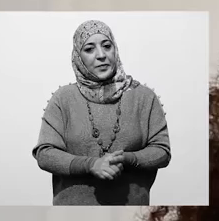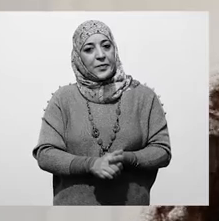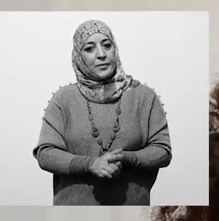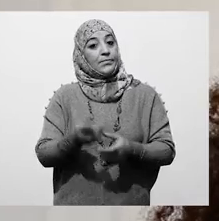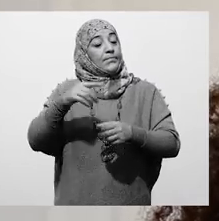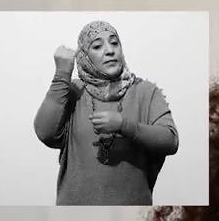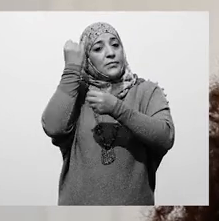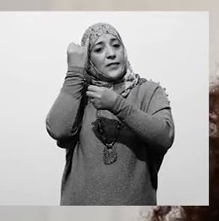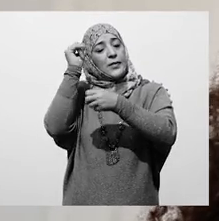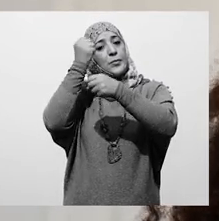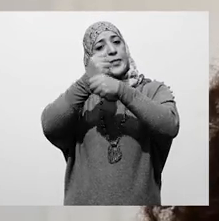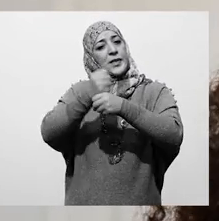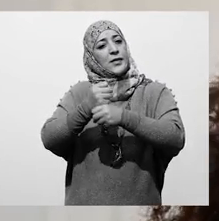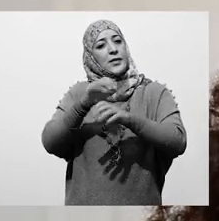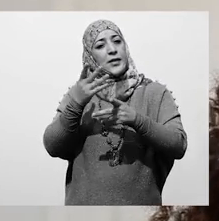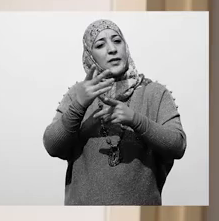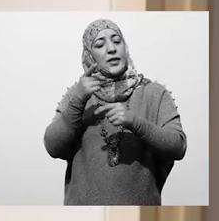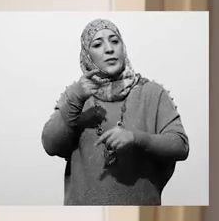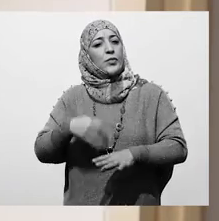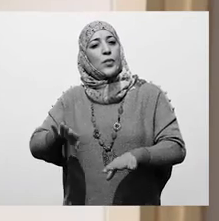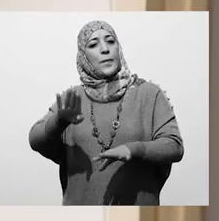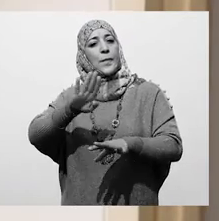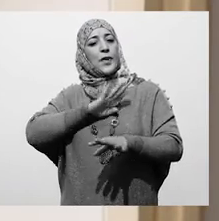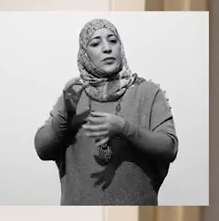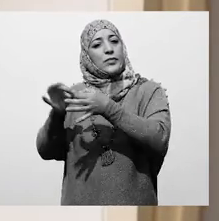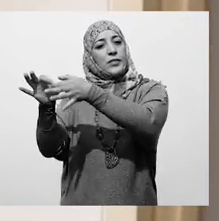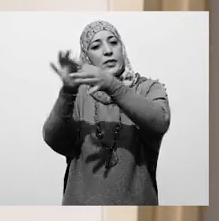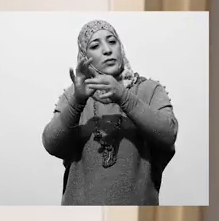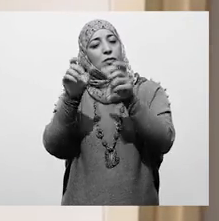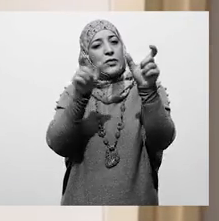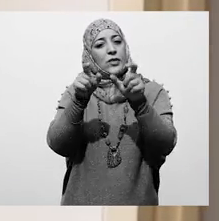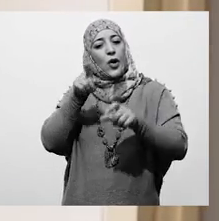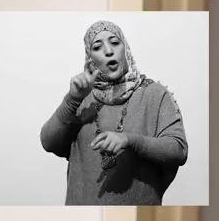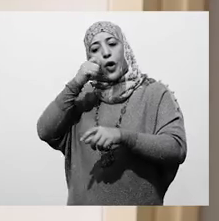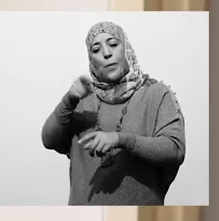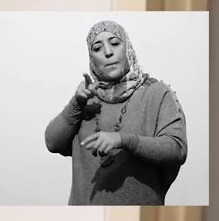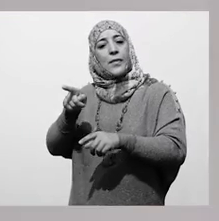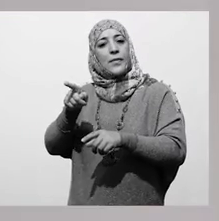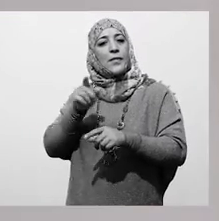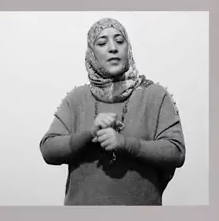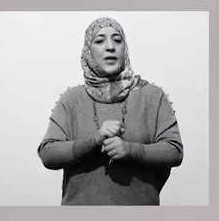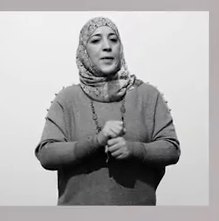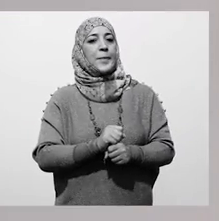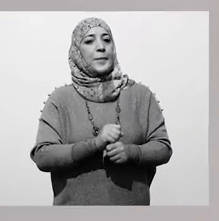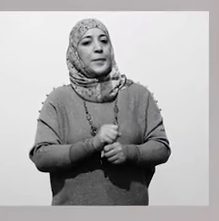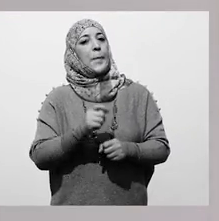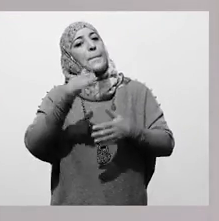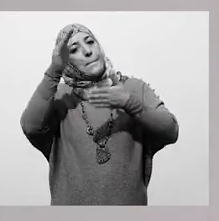l'initiative est géré par le coordinateur ghosn à tout à l'heure